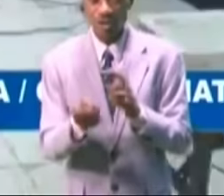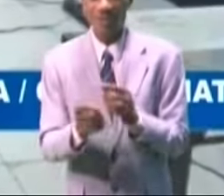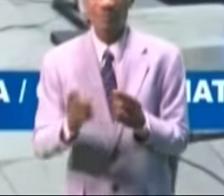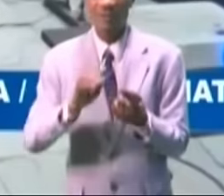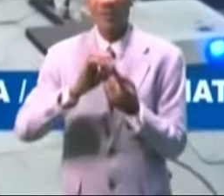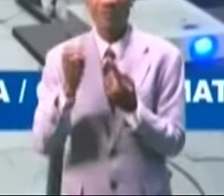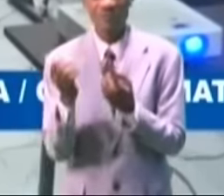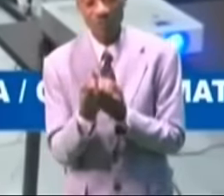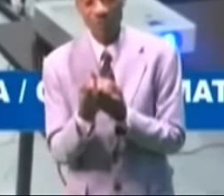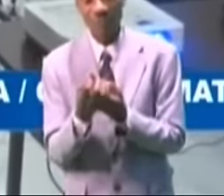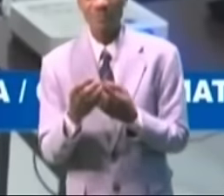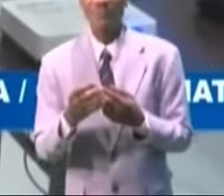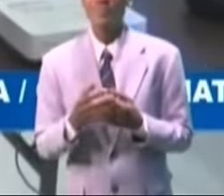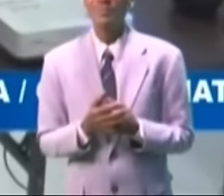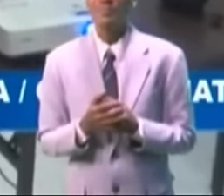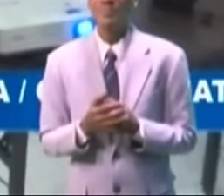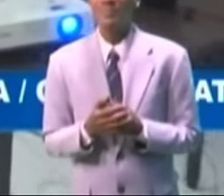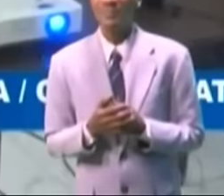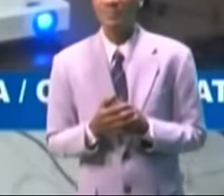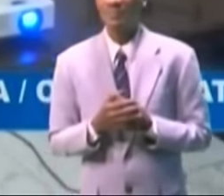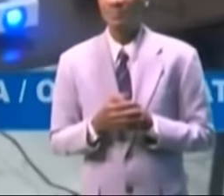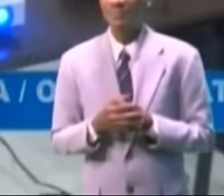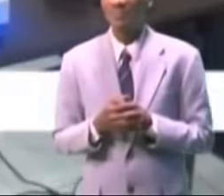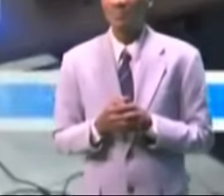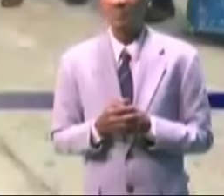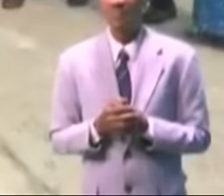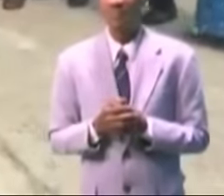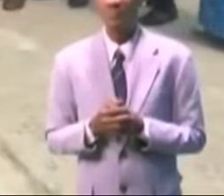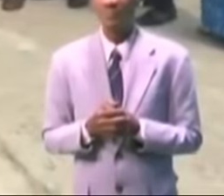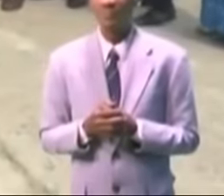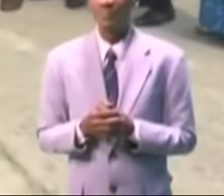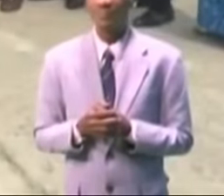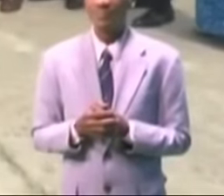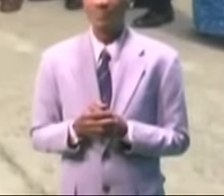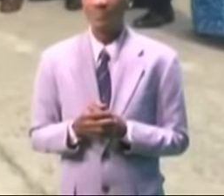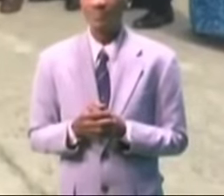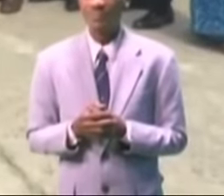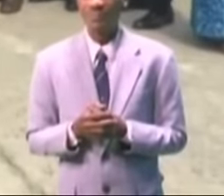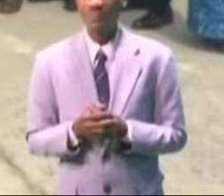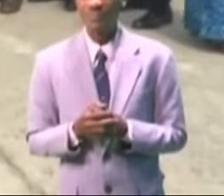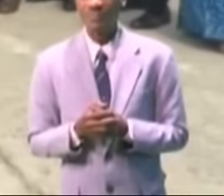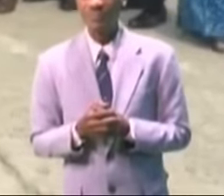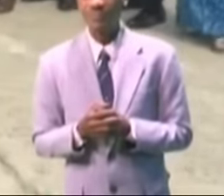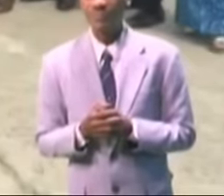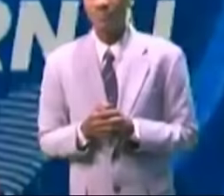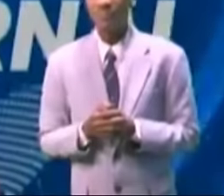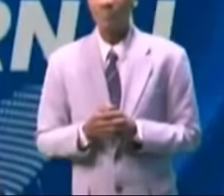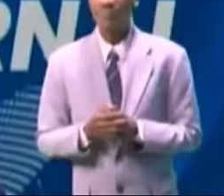équitable, mais aussi la conservation de la biodiversité pour le bien-être de tous.